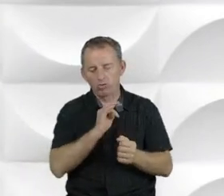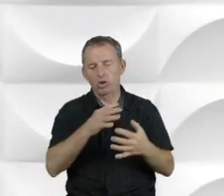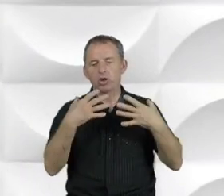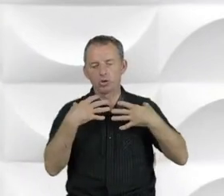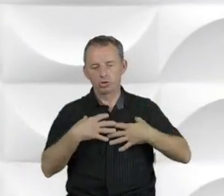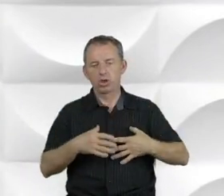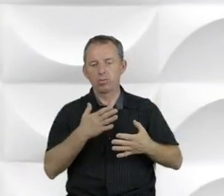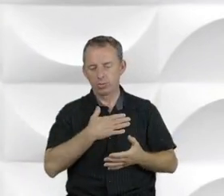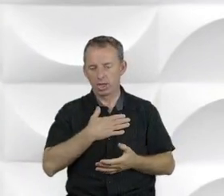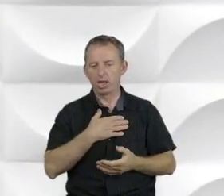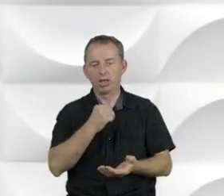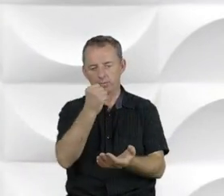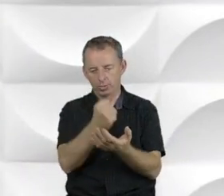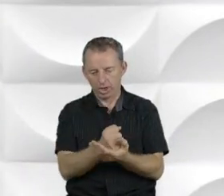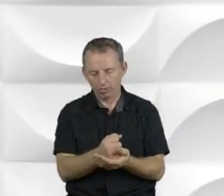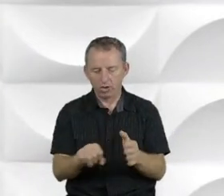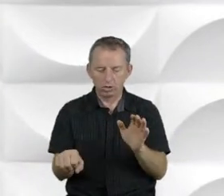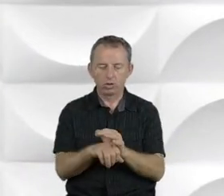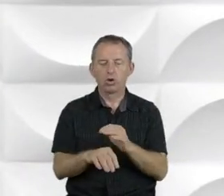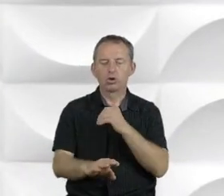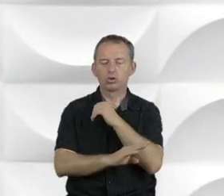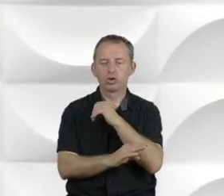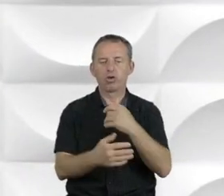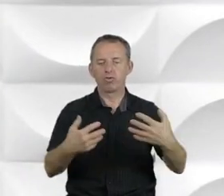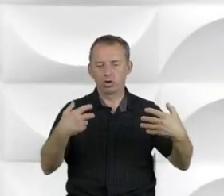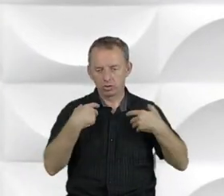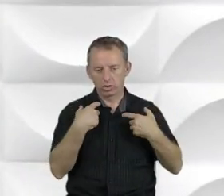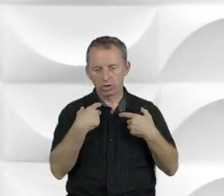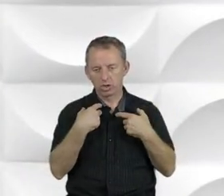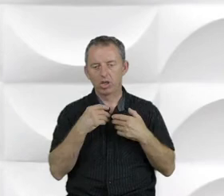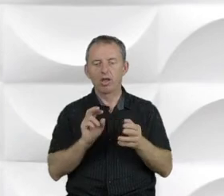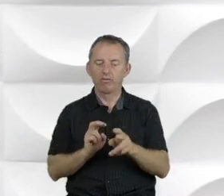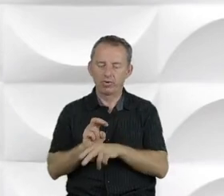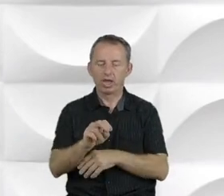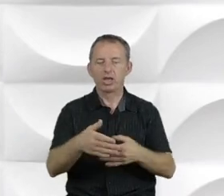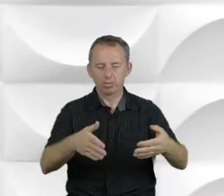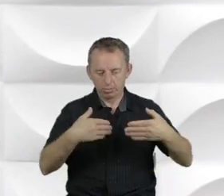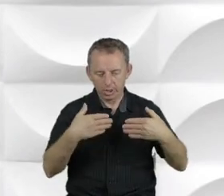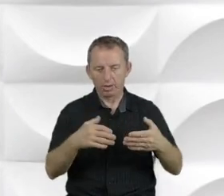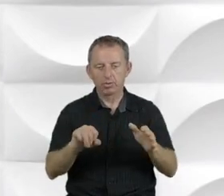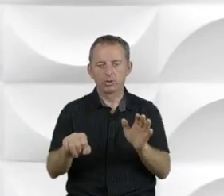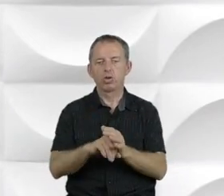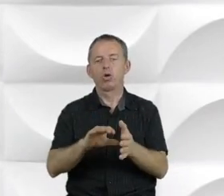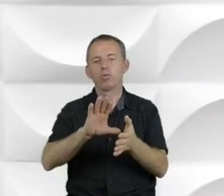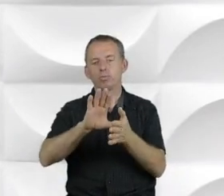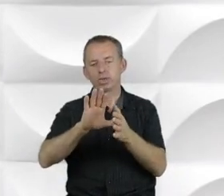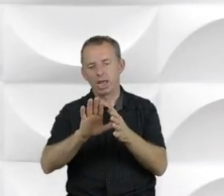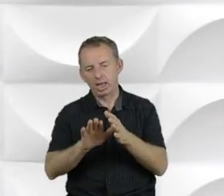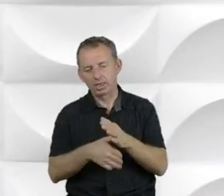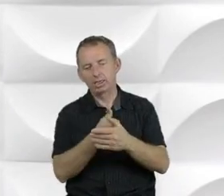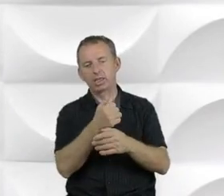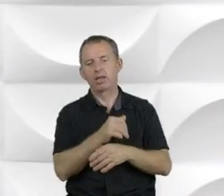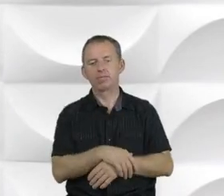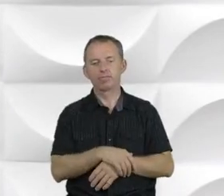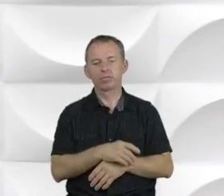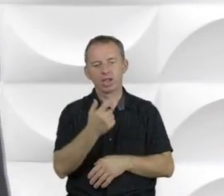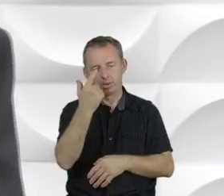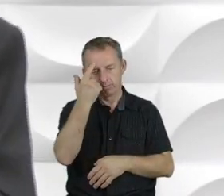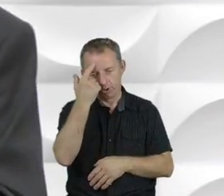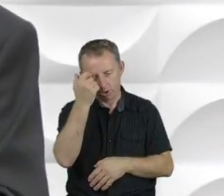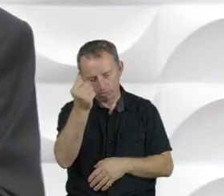swoje szaty, aby mieć prawo do drzewa żywota i wejść bramami do miasta. Pamiętajmy,